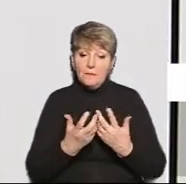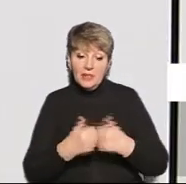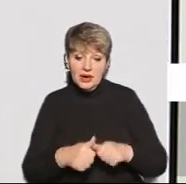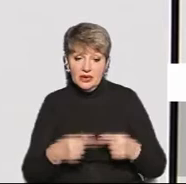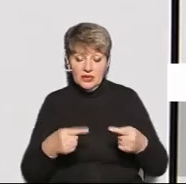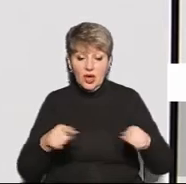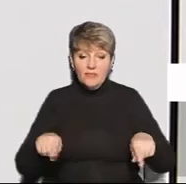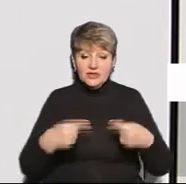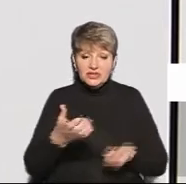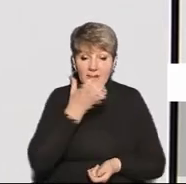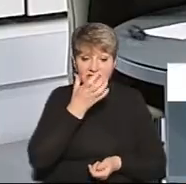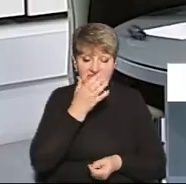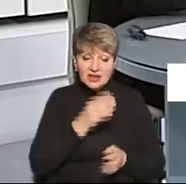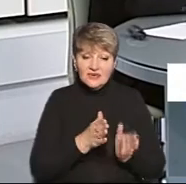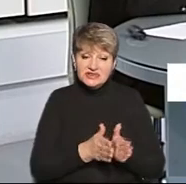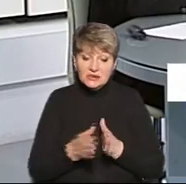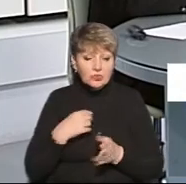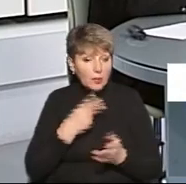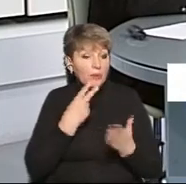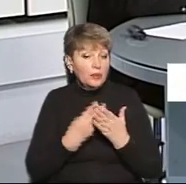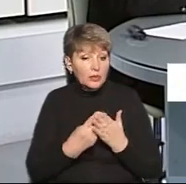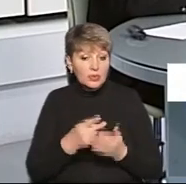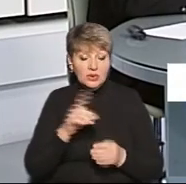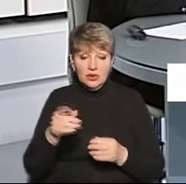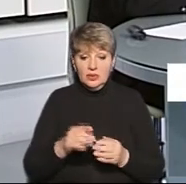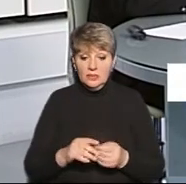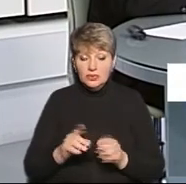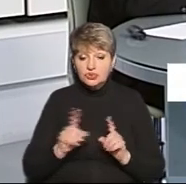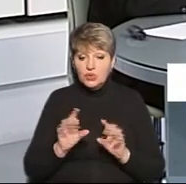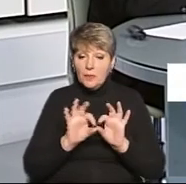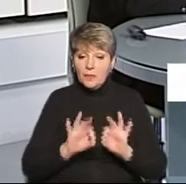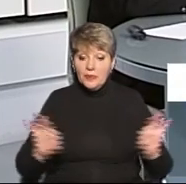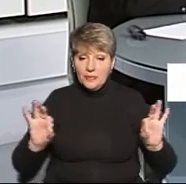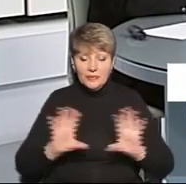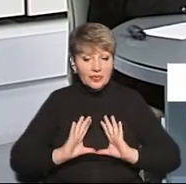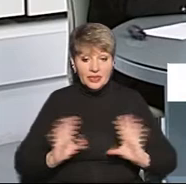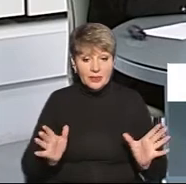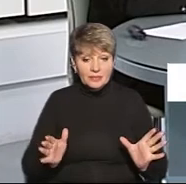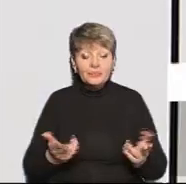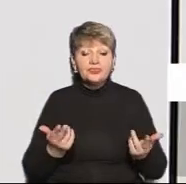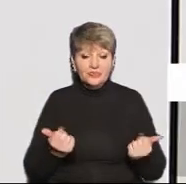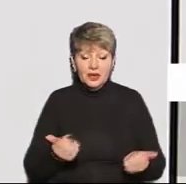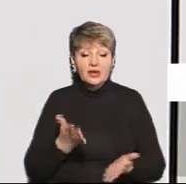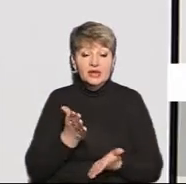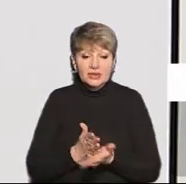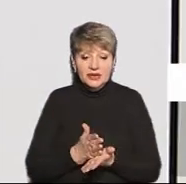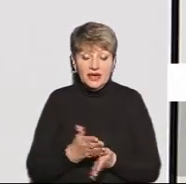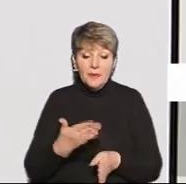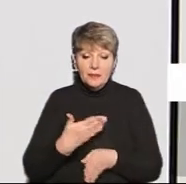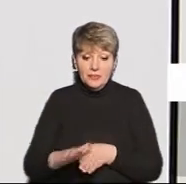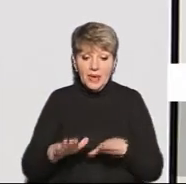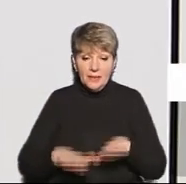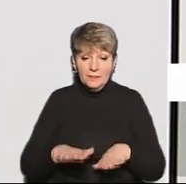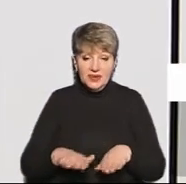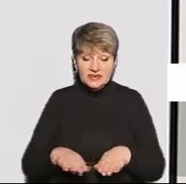таки, відновлення кисневої системи. Ми почали у сюжеті, що вона не працює. Так, киснева система не працює. Є кошти відповідні з місцевого бюджету